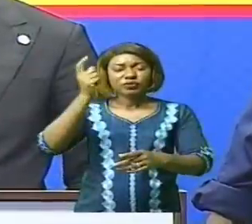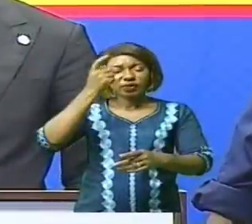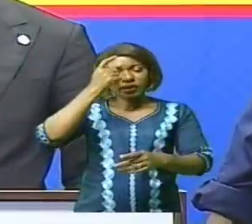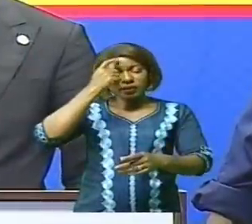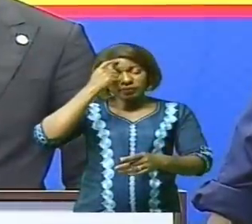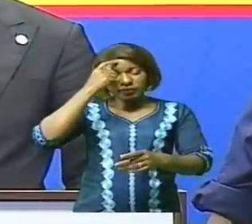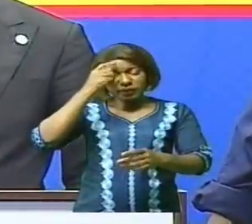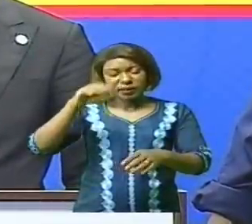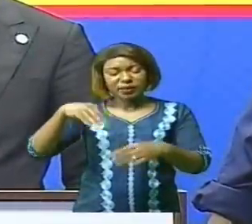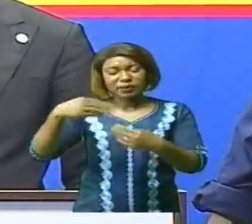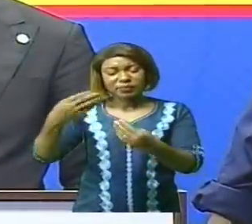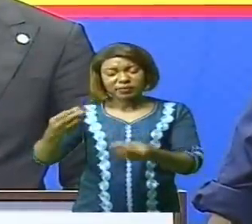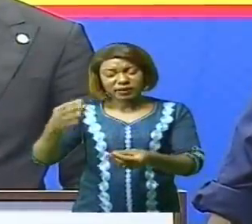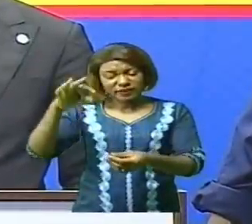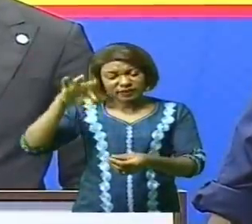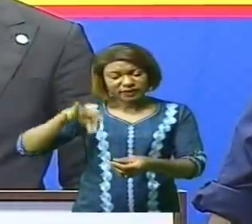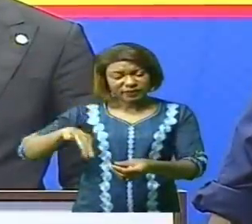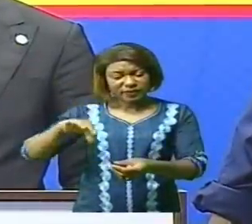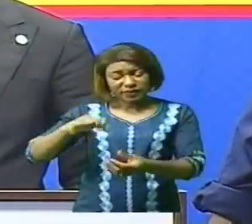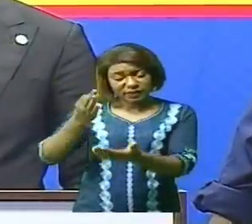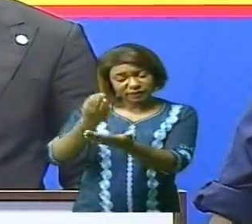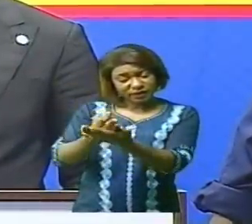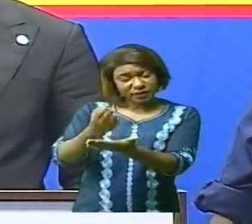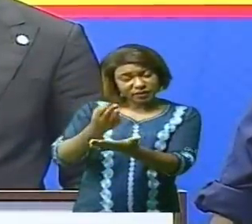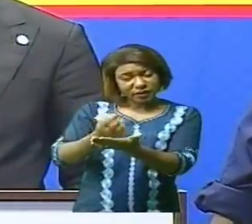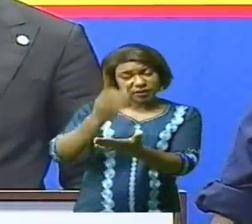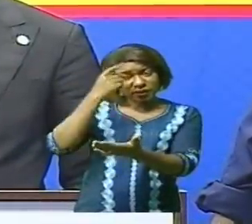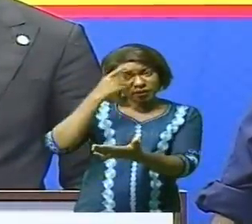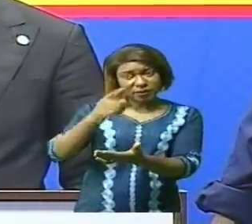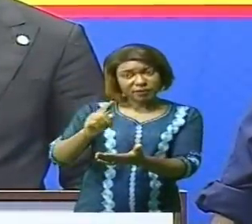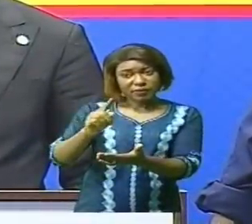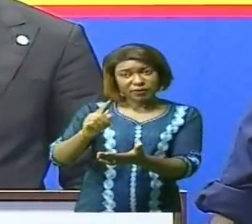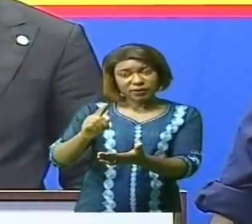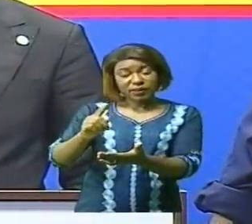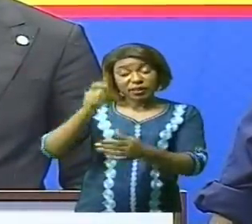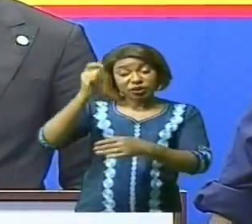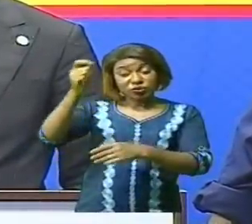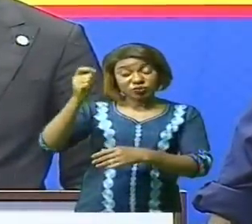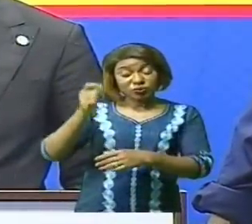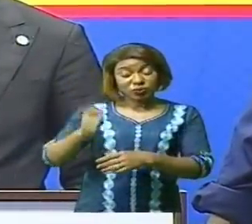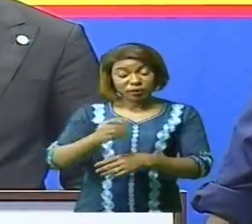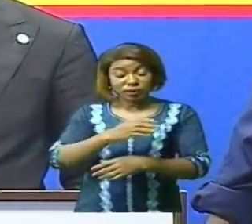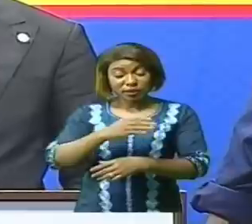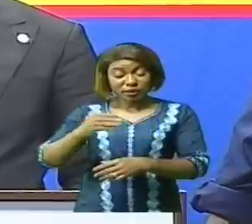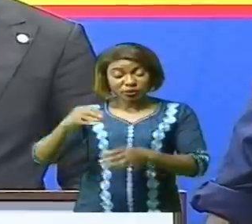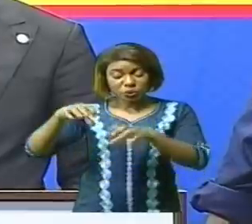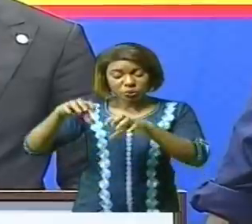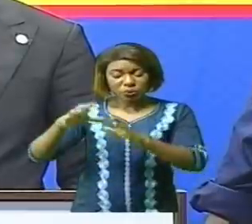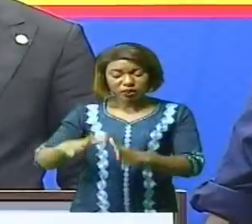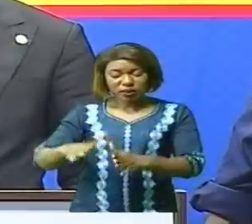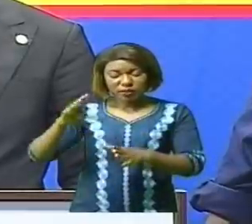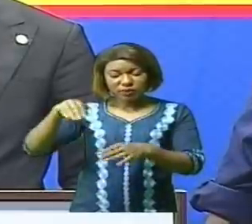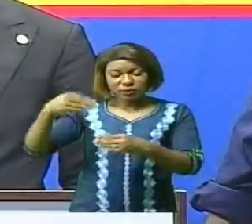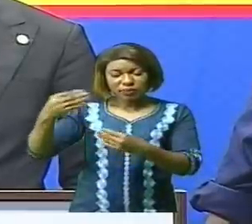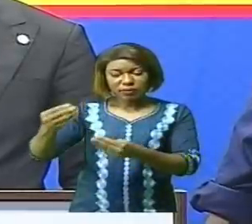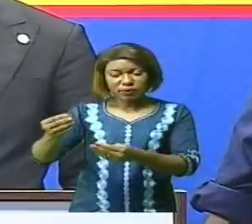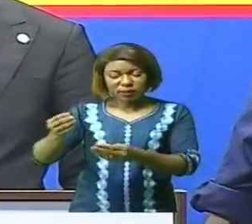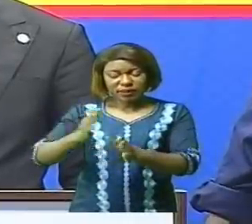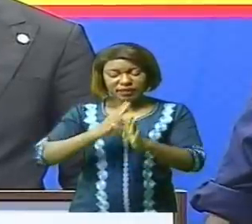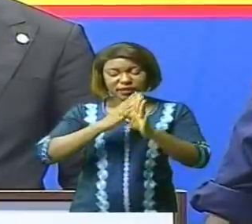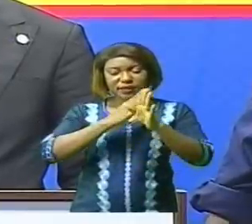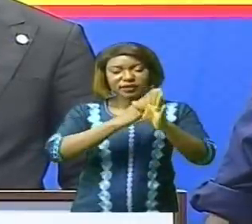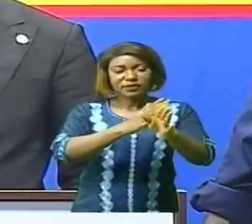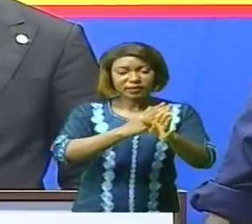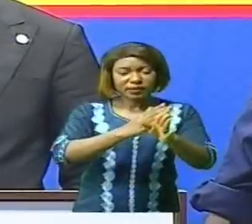mettre davantage des moyens nécessaires à la disposition des forces de défense et de sécurité pour assurer la défense